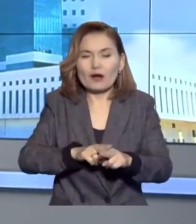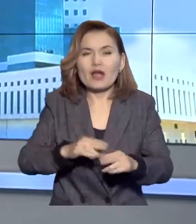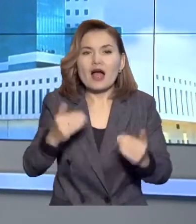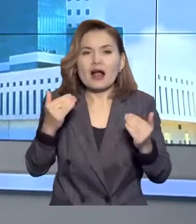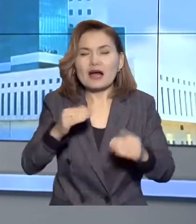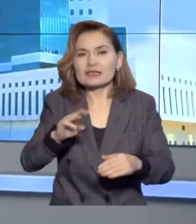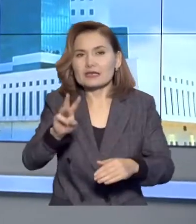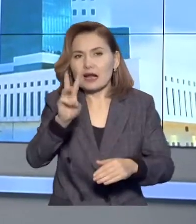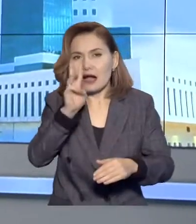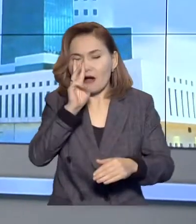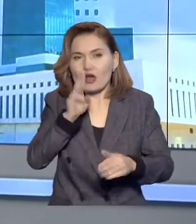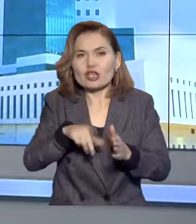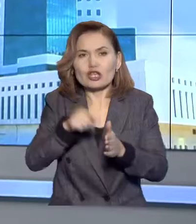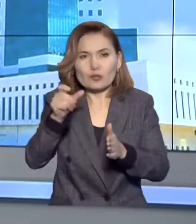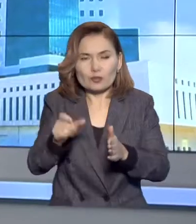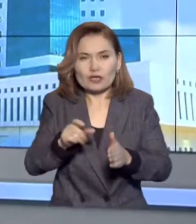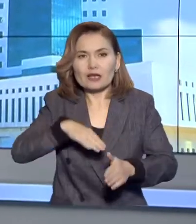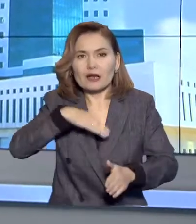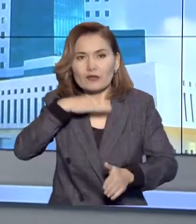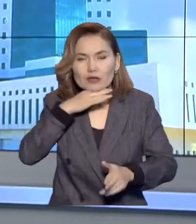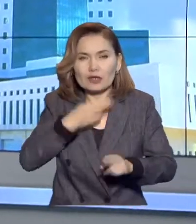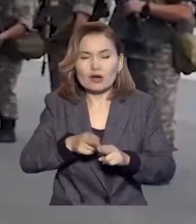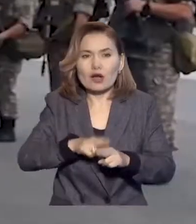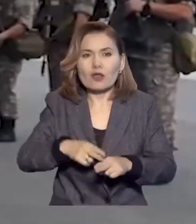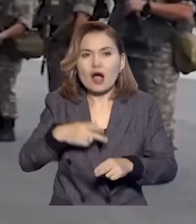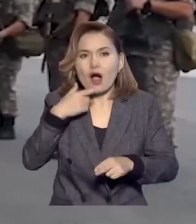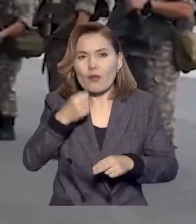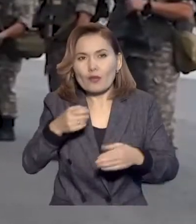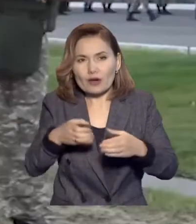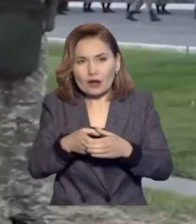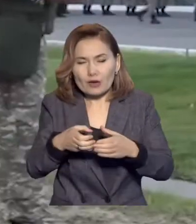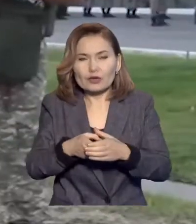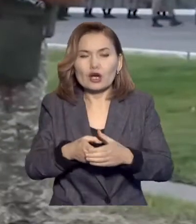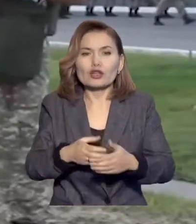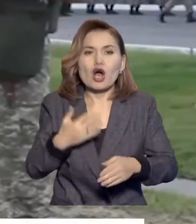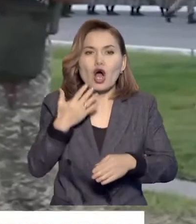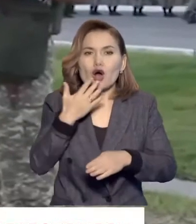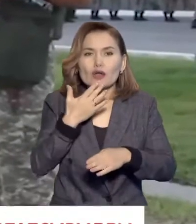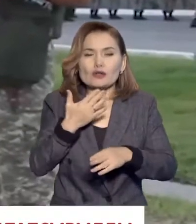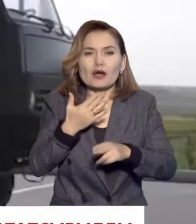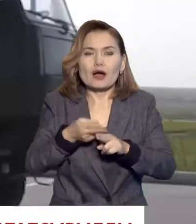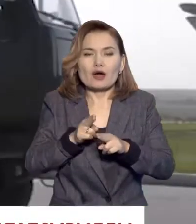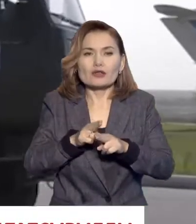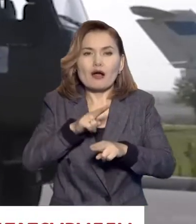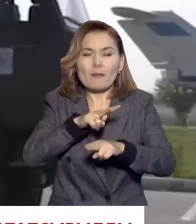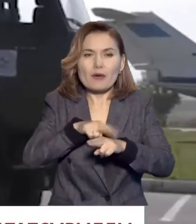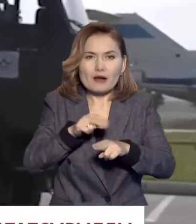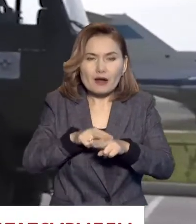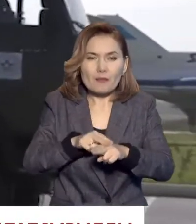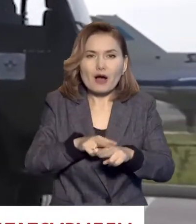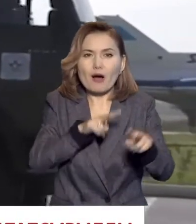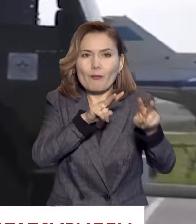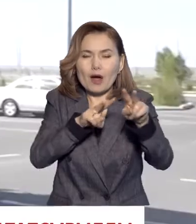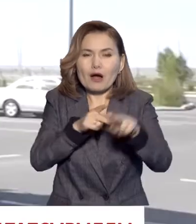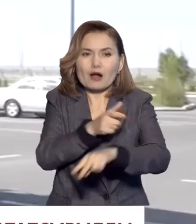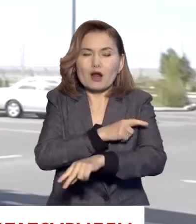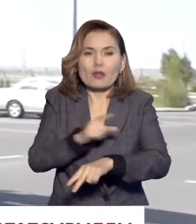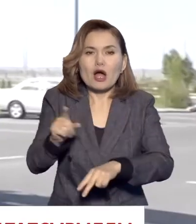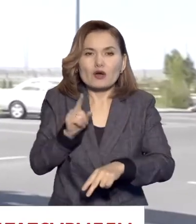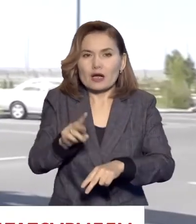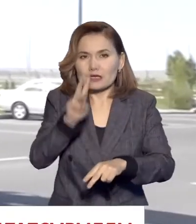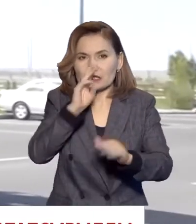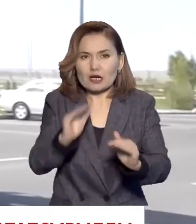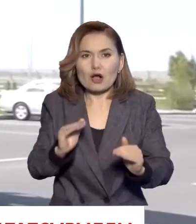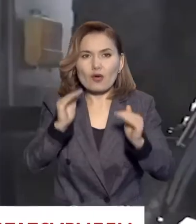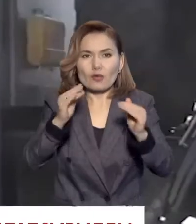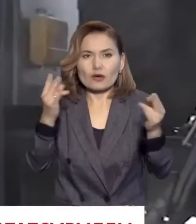санаймын, деді президент. Есесіне қарулы күштер, құқық қорғау органдары, ұлттық қауіпсіздік қызметі, сыртқы барлау қызметі жұмысын жүйелеп, оларға жағдай